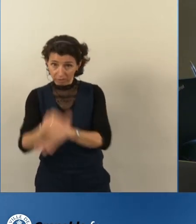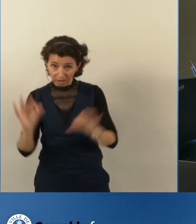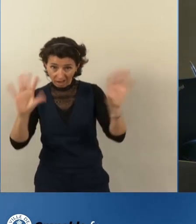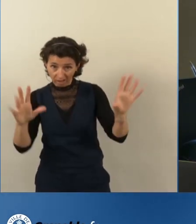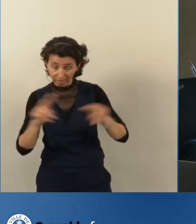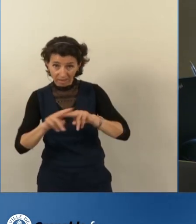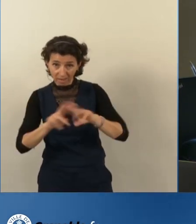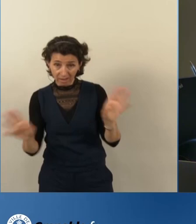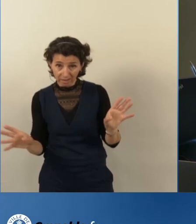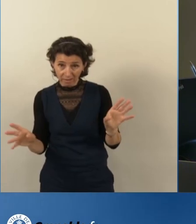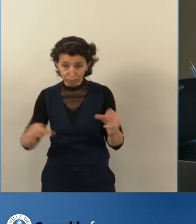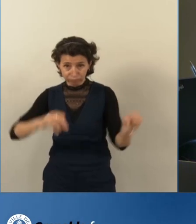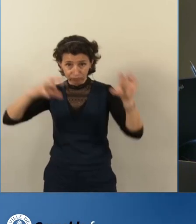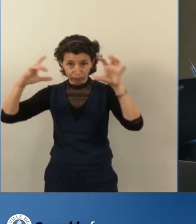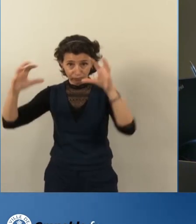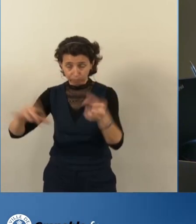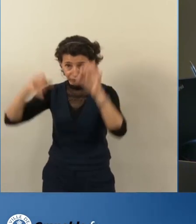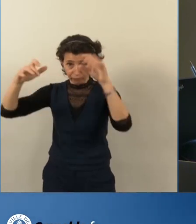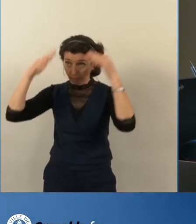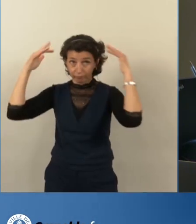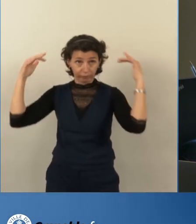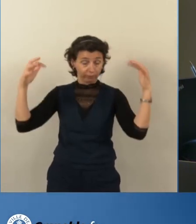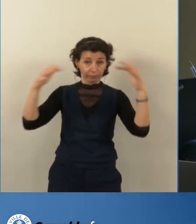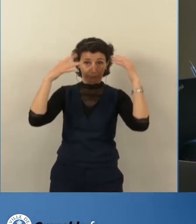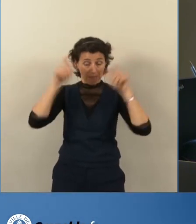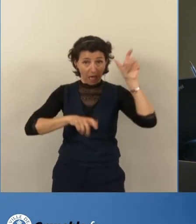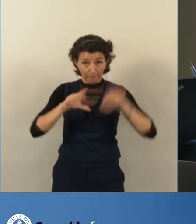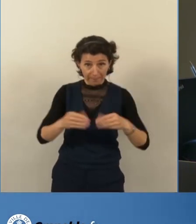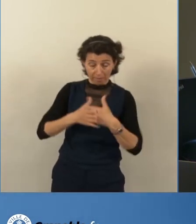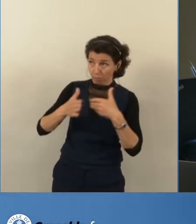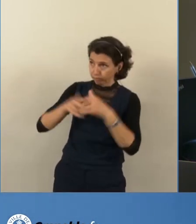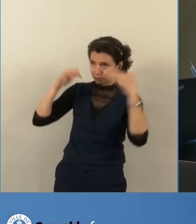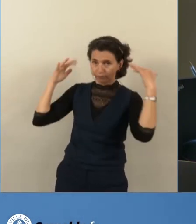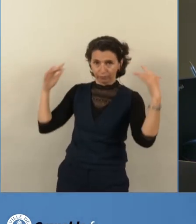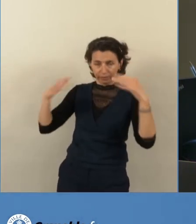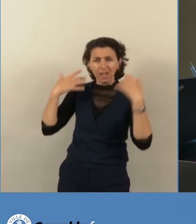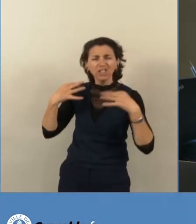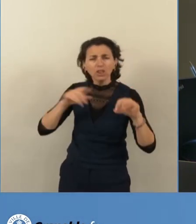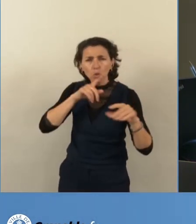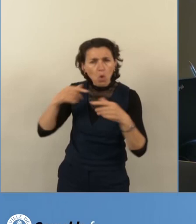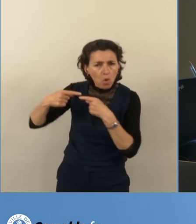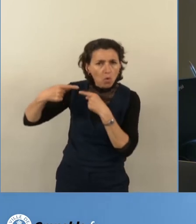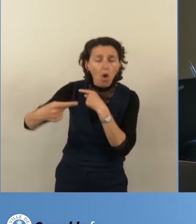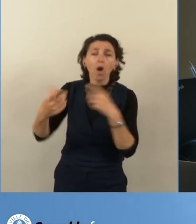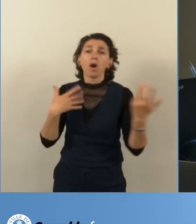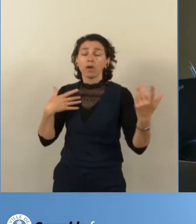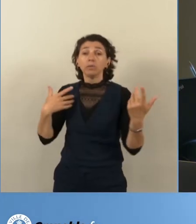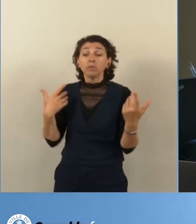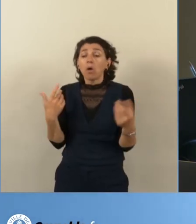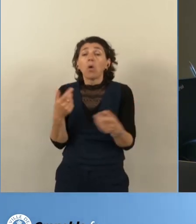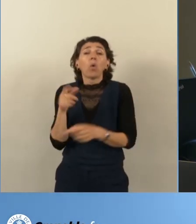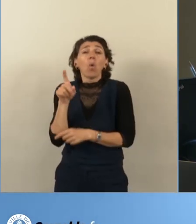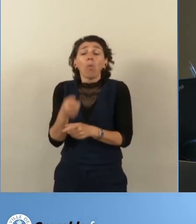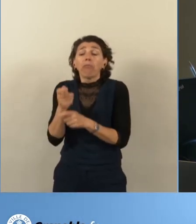malgré le nuage de poussière très important que les habitants du subir pendant une dizaine de jours seul un tout petit jet d'eau